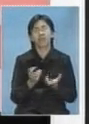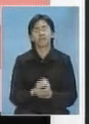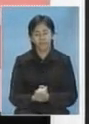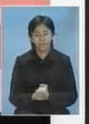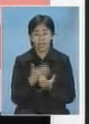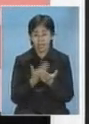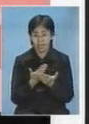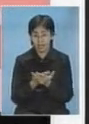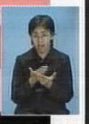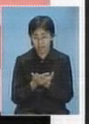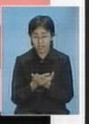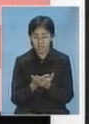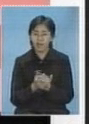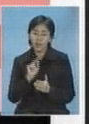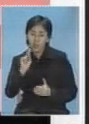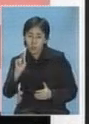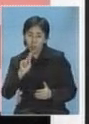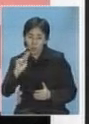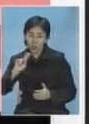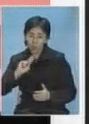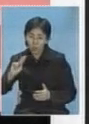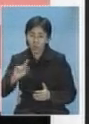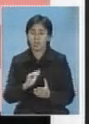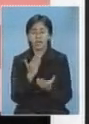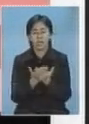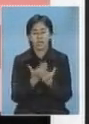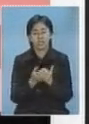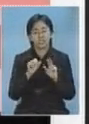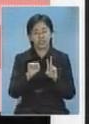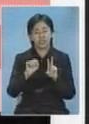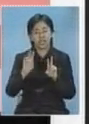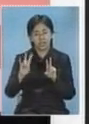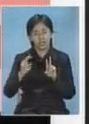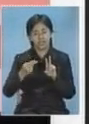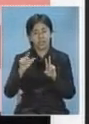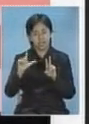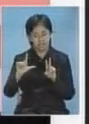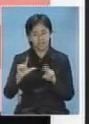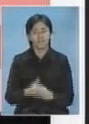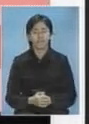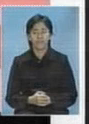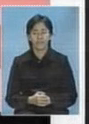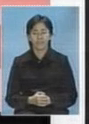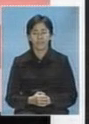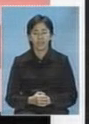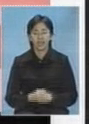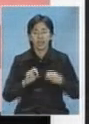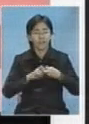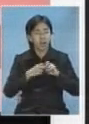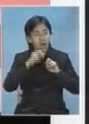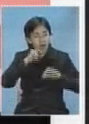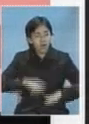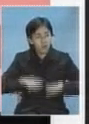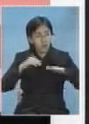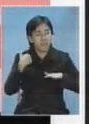านใช้เงินในการจำนำพืชผลโดยการกู้ 270,000 ล้านบาทครับตามด้วยวิกฤตการณ์น้ำท่วมอยู่